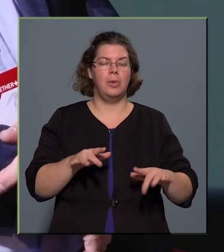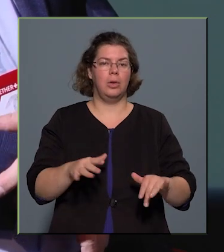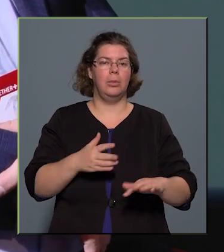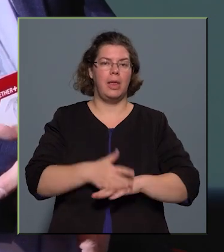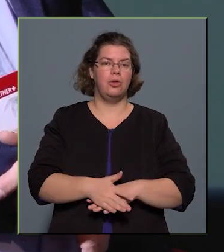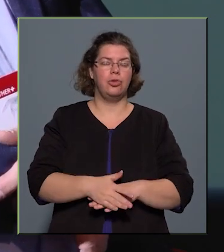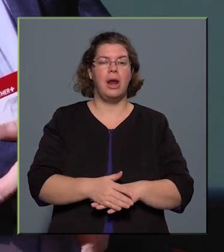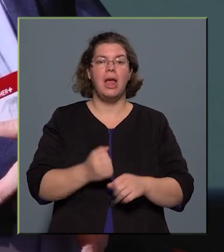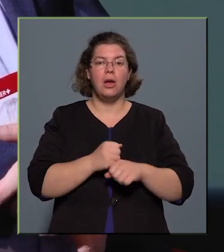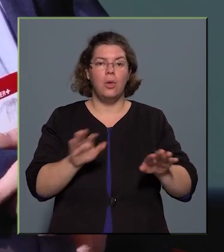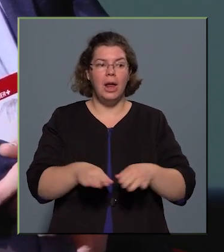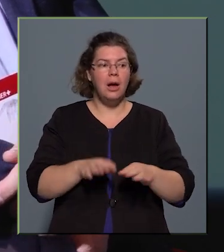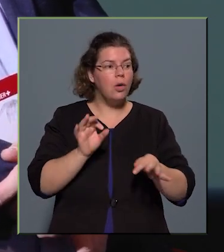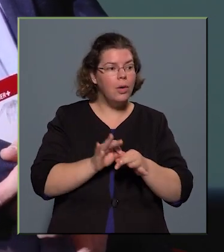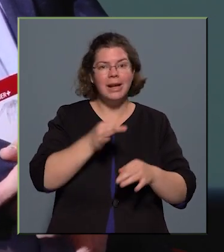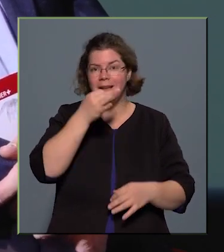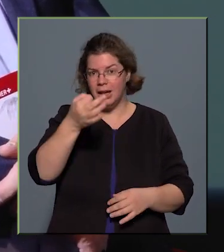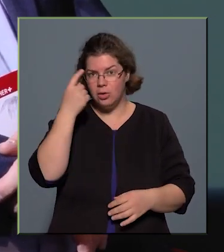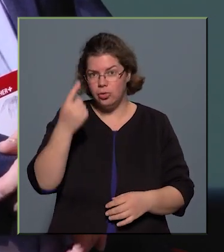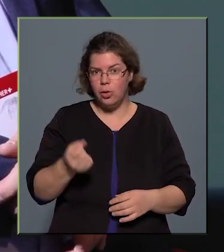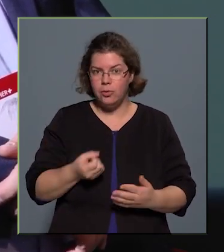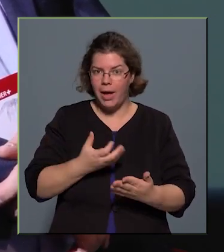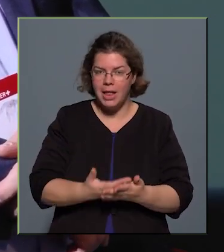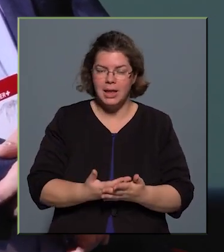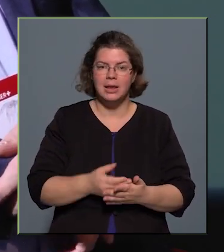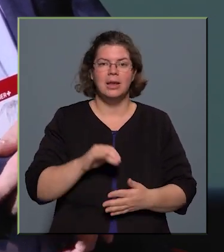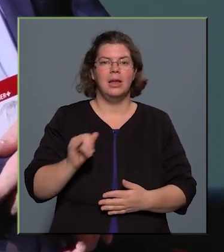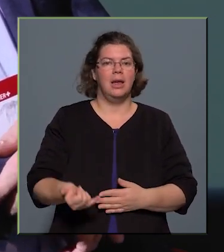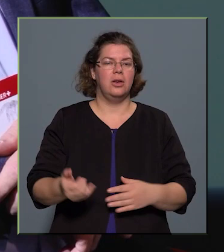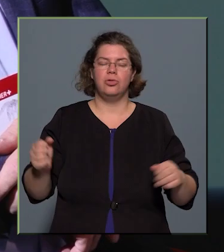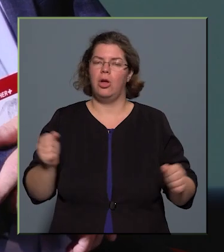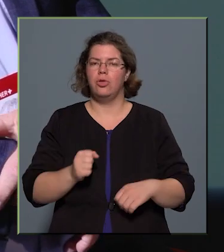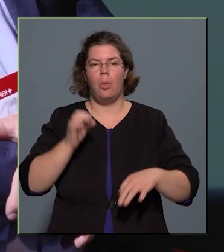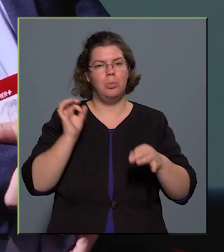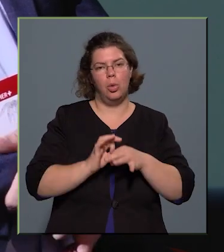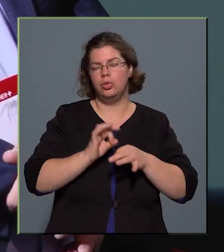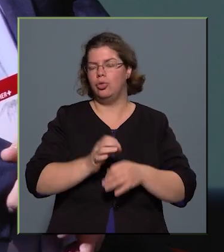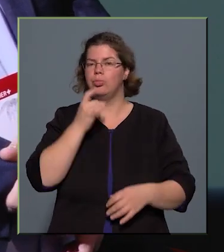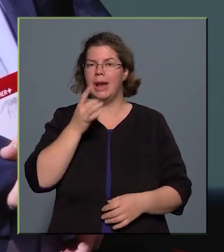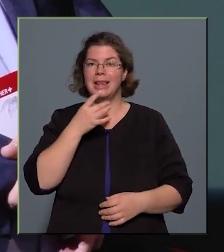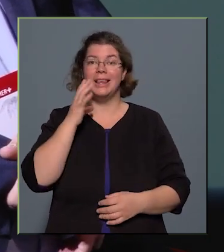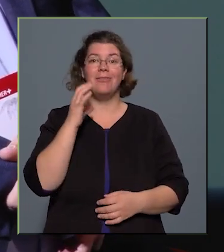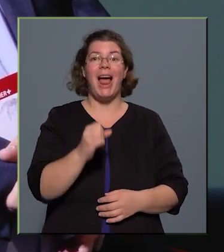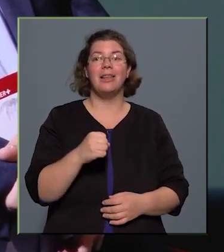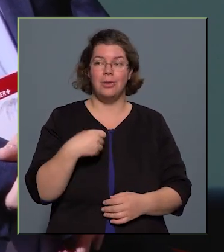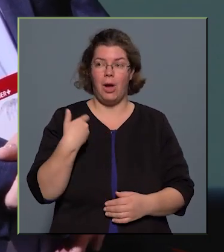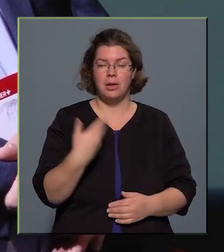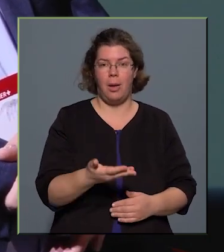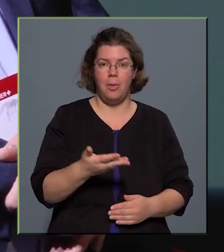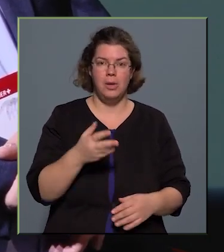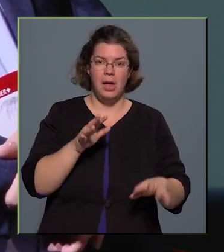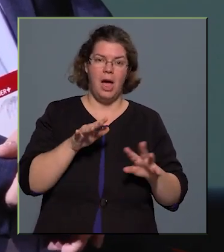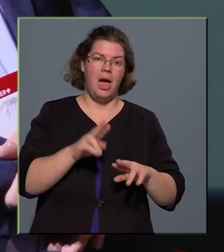a kollega konkrét kérdéseket tudott feltenni, és nagyon pontos és precíz válaszokat kapott vissza a